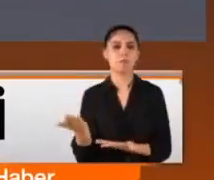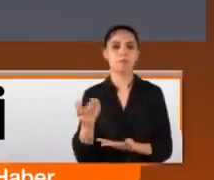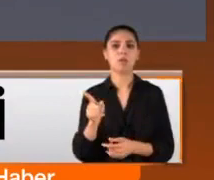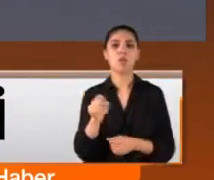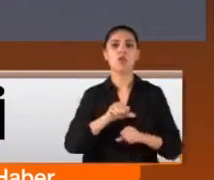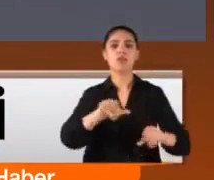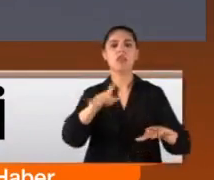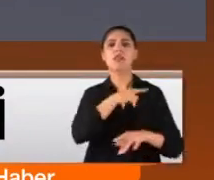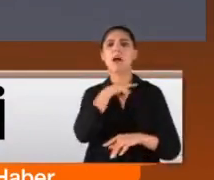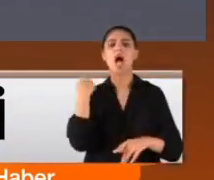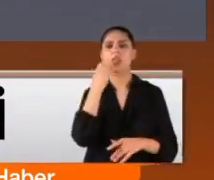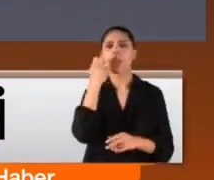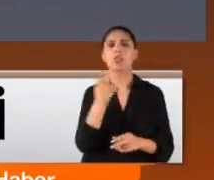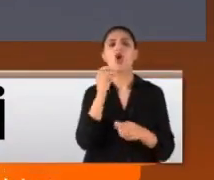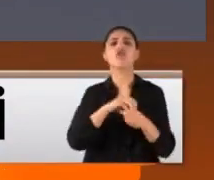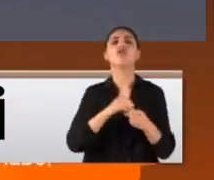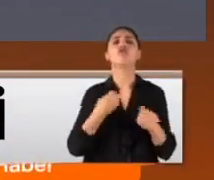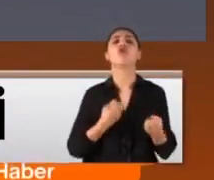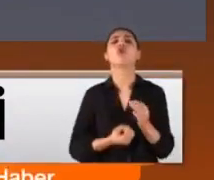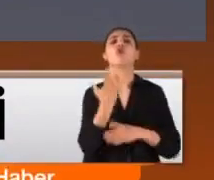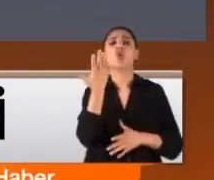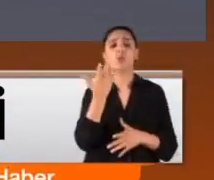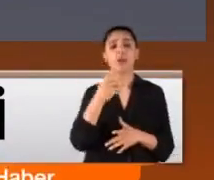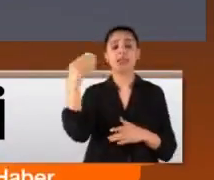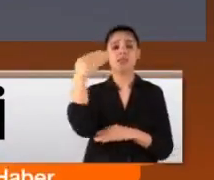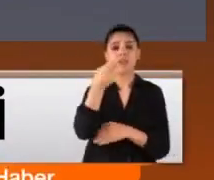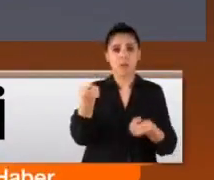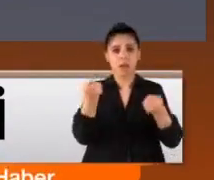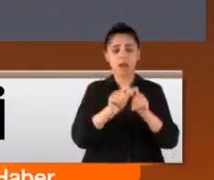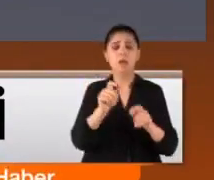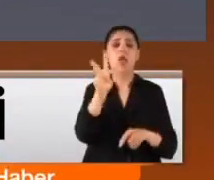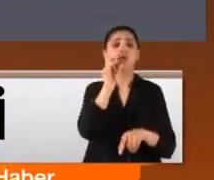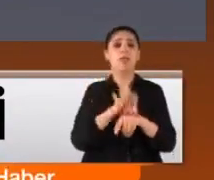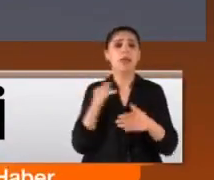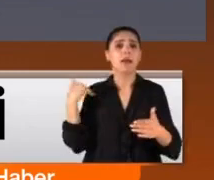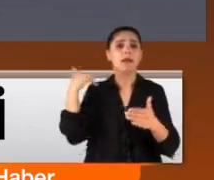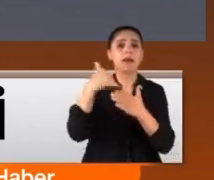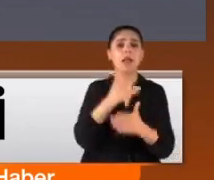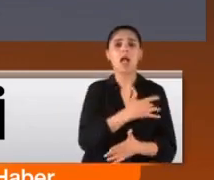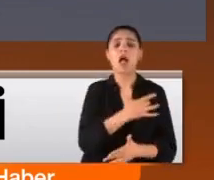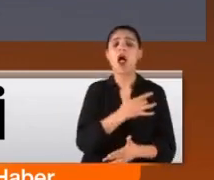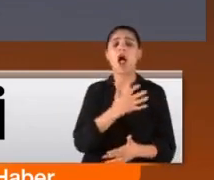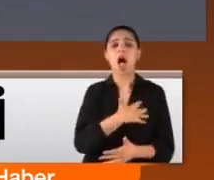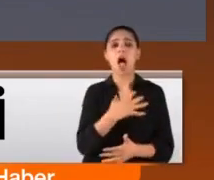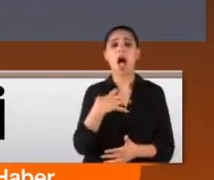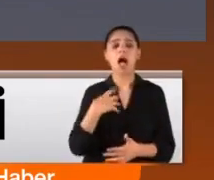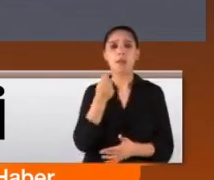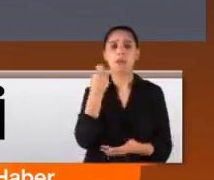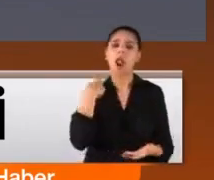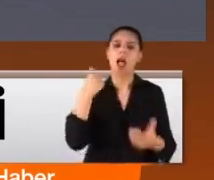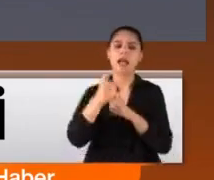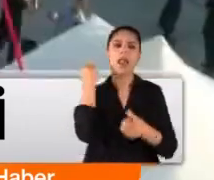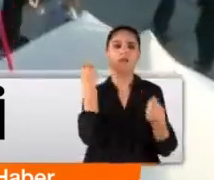Bu sistemi asla dolandırıcılık amacıyla kurmadım şirketin kapandı Son ana kadar ana para iadesi yapmamda iyi